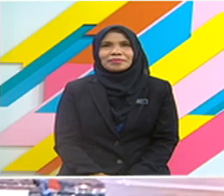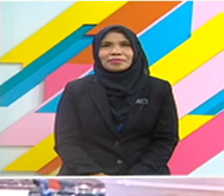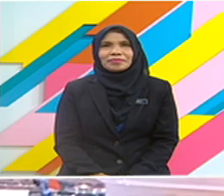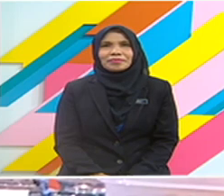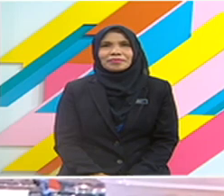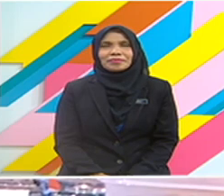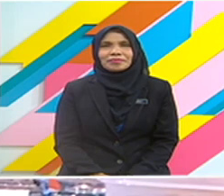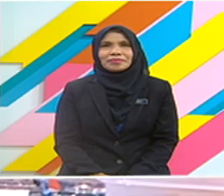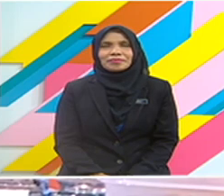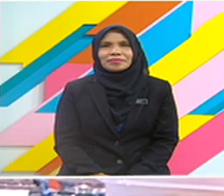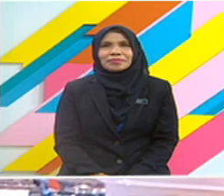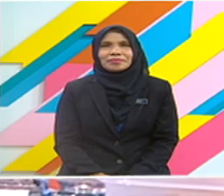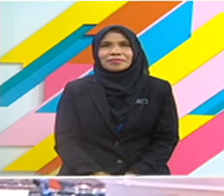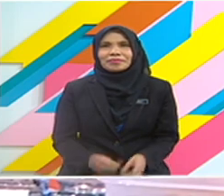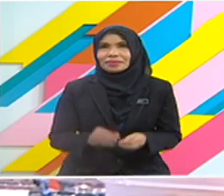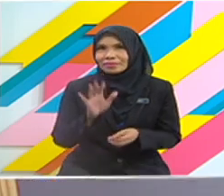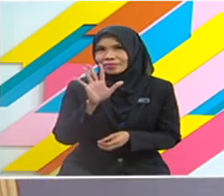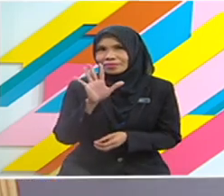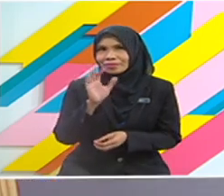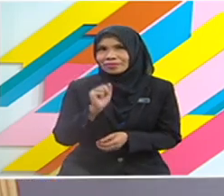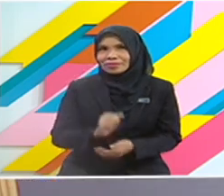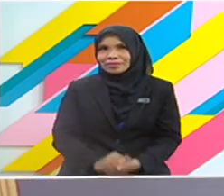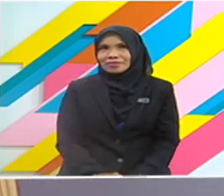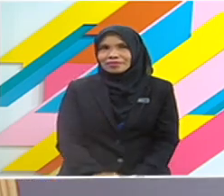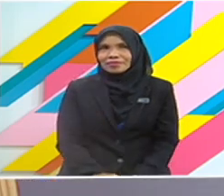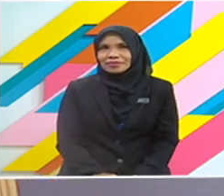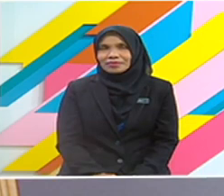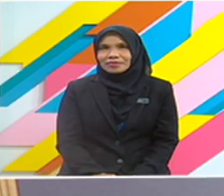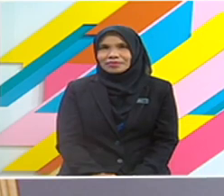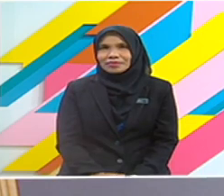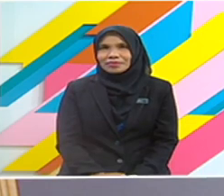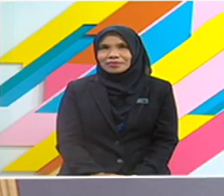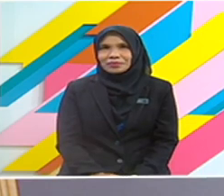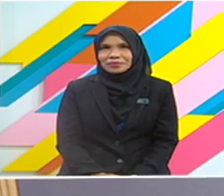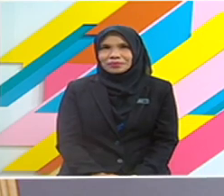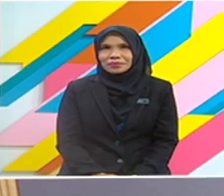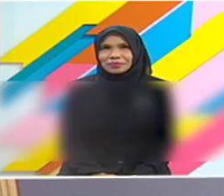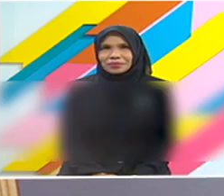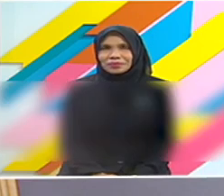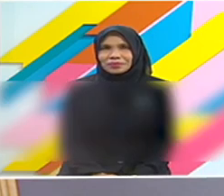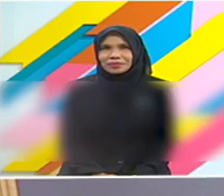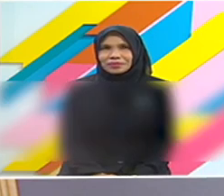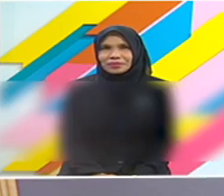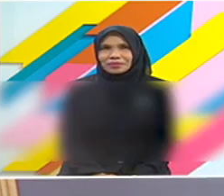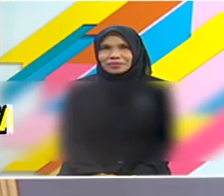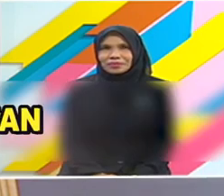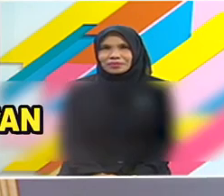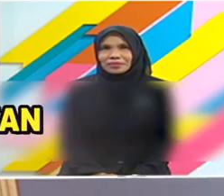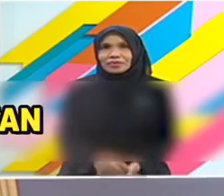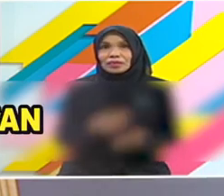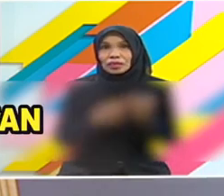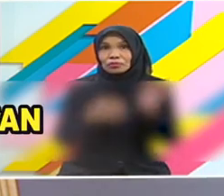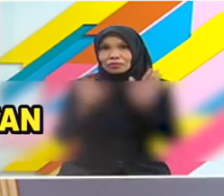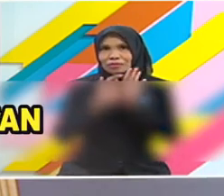cikgu. Nombor lima. Okey, satu, dua, tiga, empat, lima. Okey, apa gambar